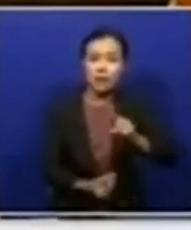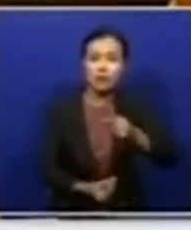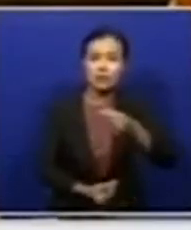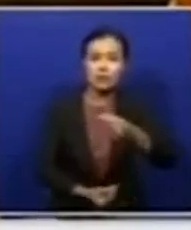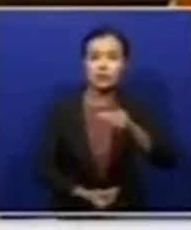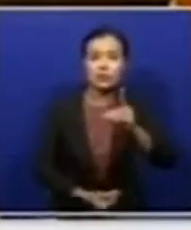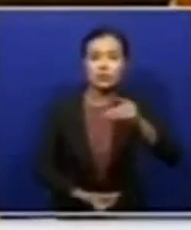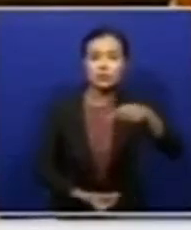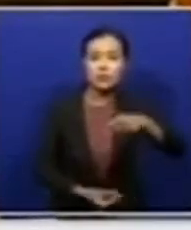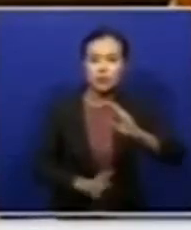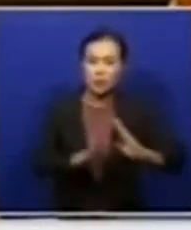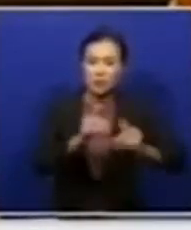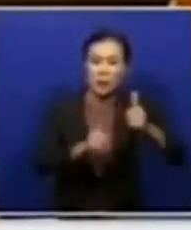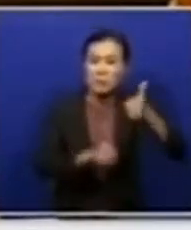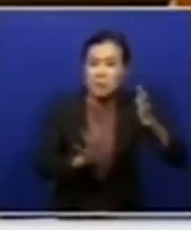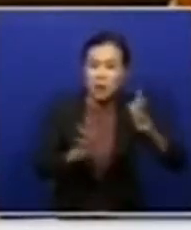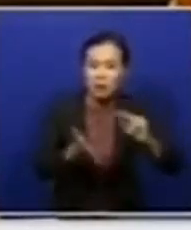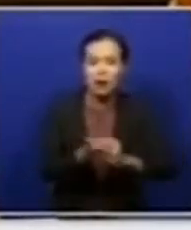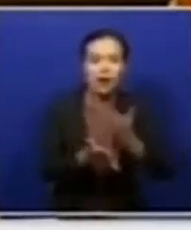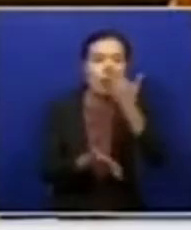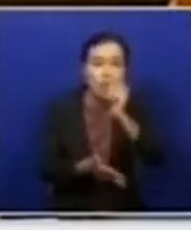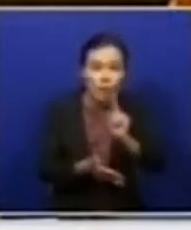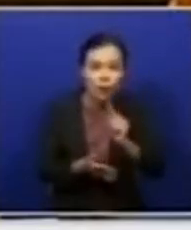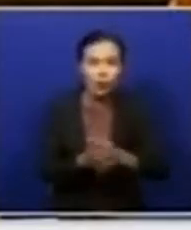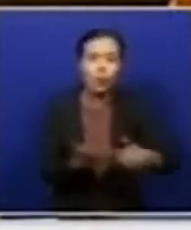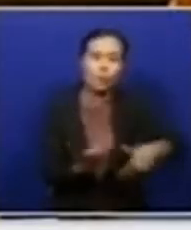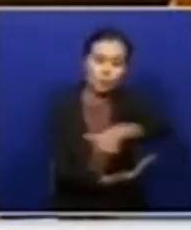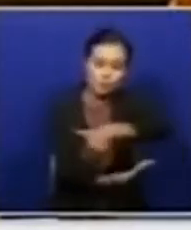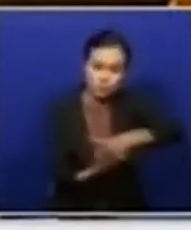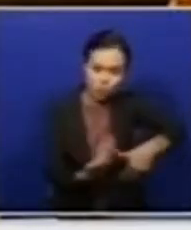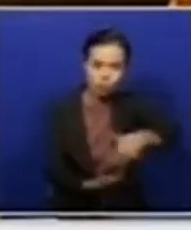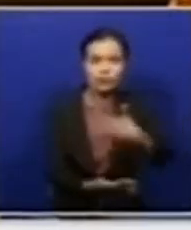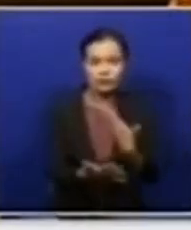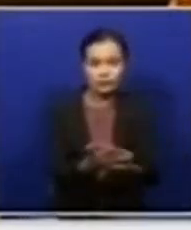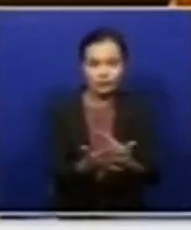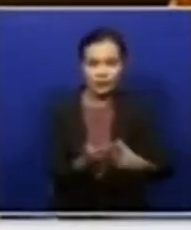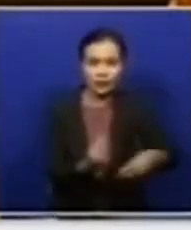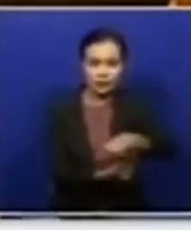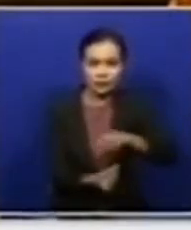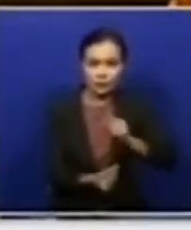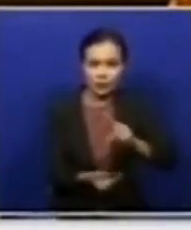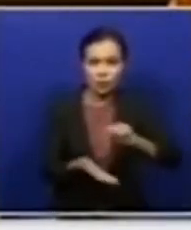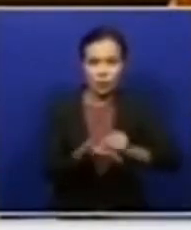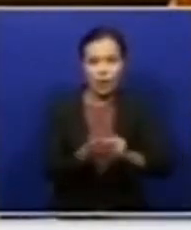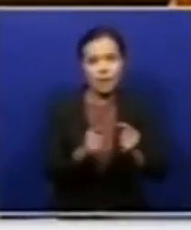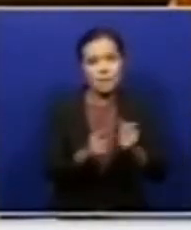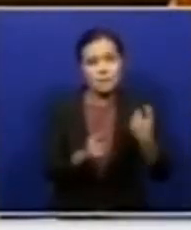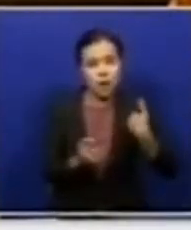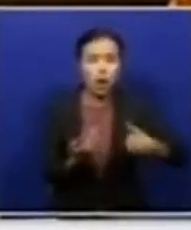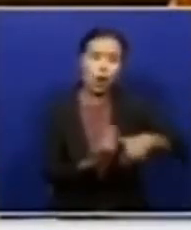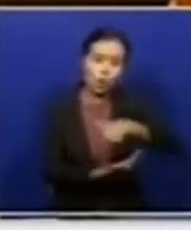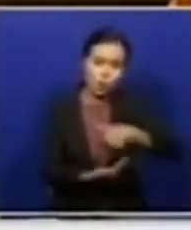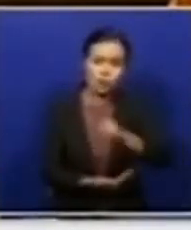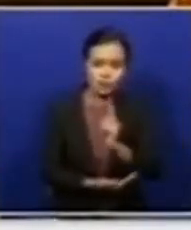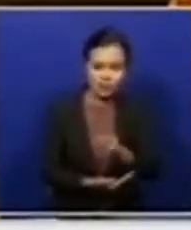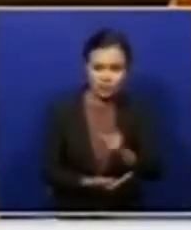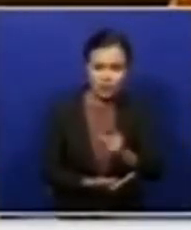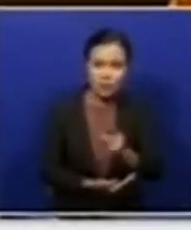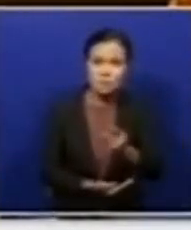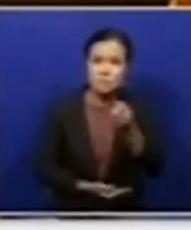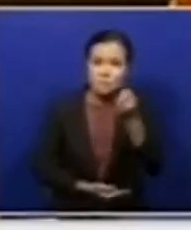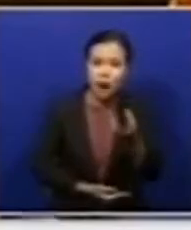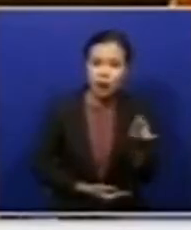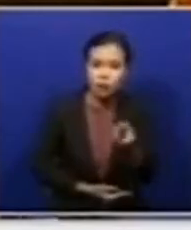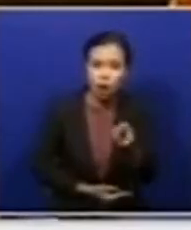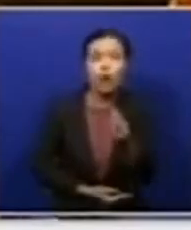ไงนะครับแต่ถามหน่อยครับว่าการหมุนของเงินในระบบเศรษฐกิจมันมีการเซอร์คูลเลตมันมีการหมุนเวียนมากแค่ไหนกี่รอบกัน